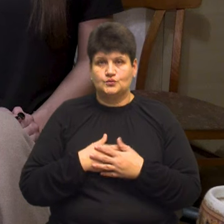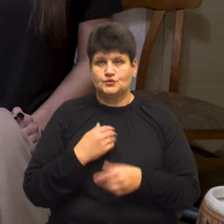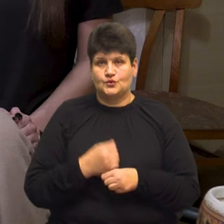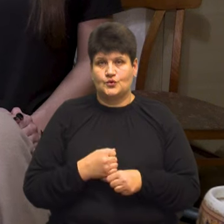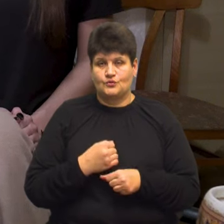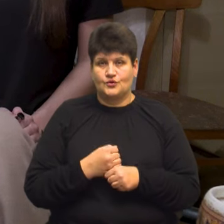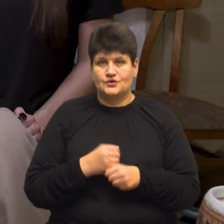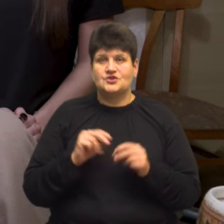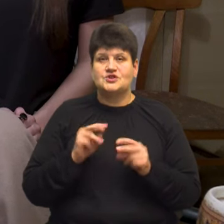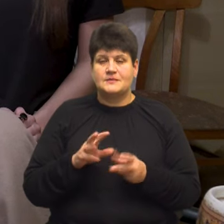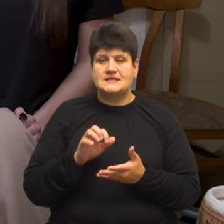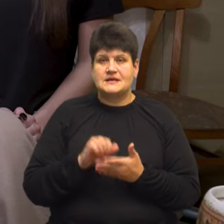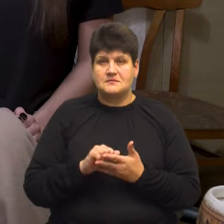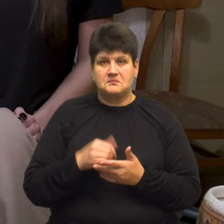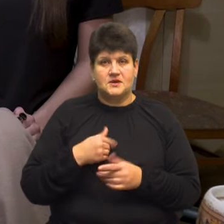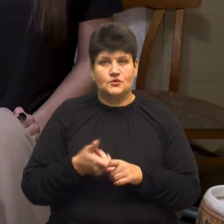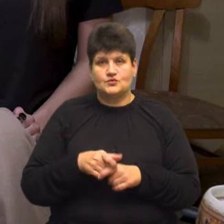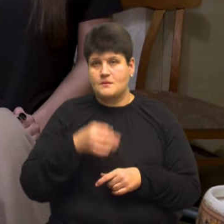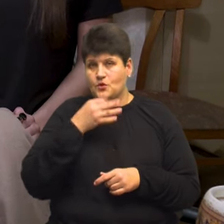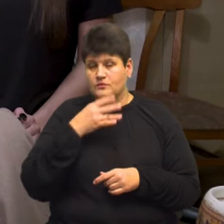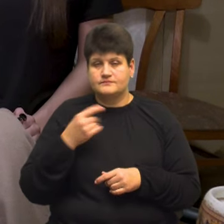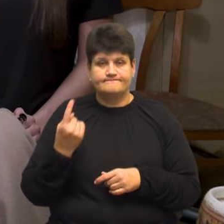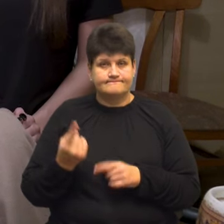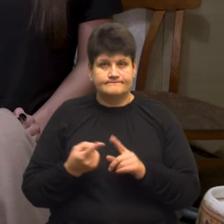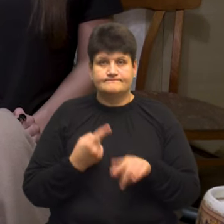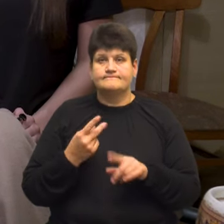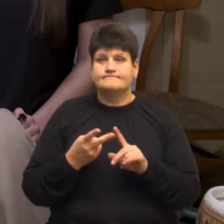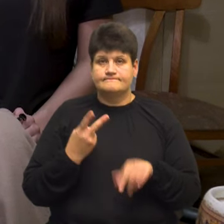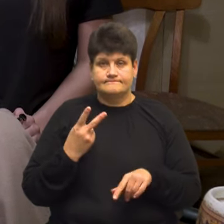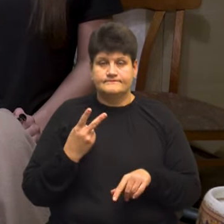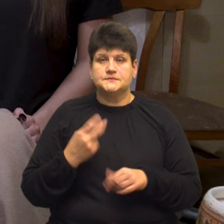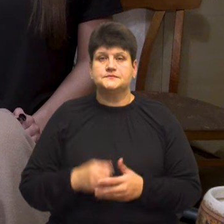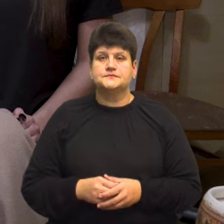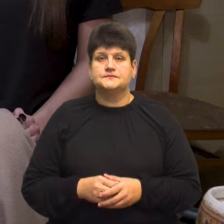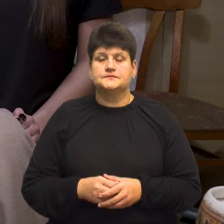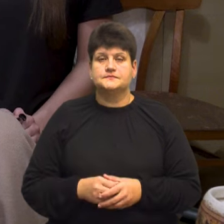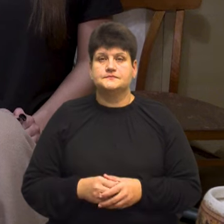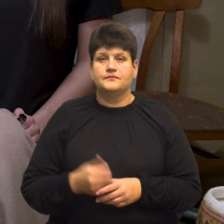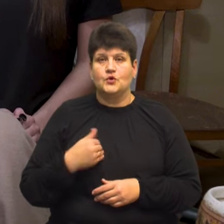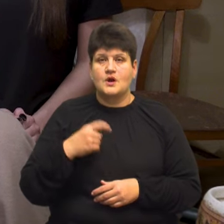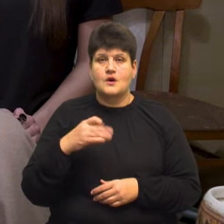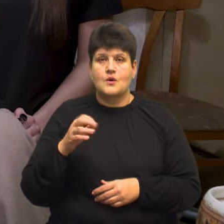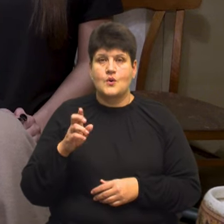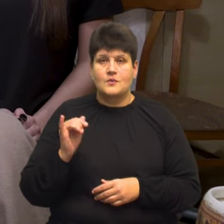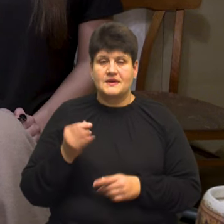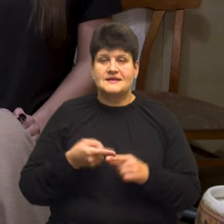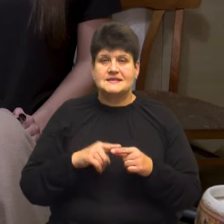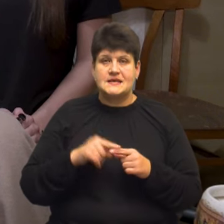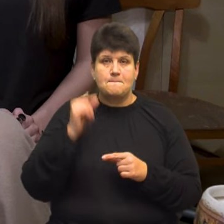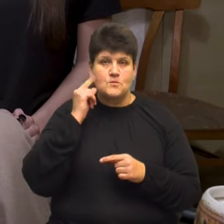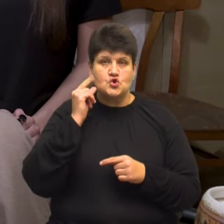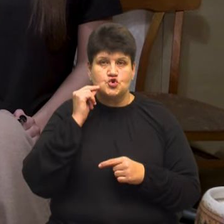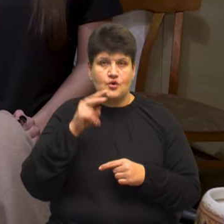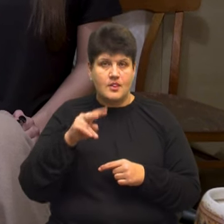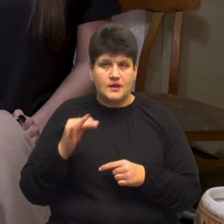Чим я займався, вона мені дуже подобалася. Раз. По-друге, моє хобі – це пасіка бджоли.